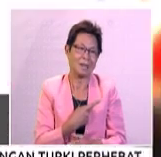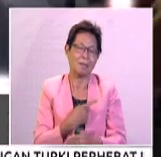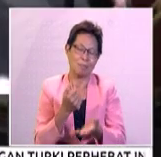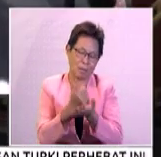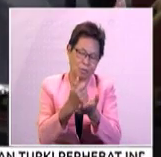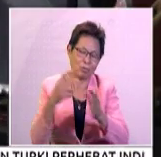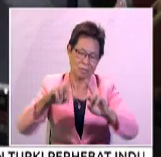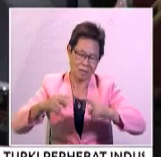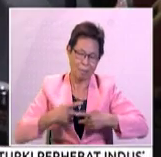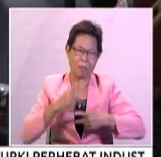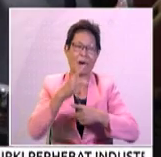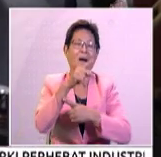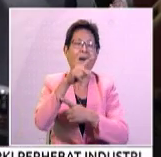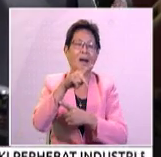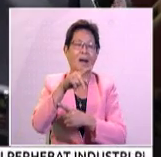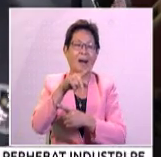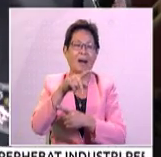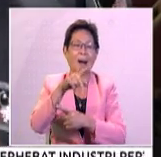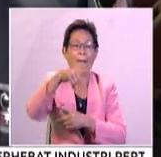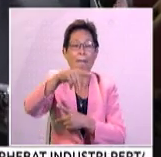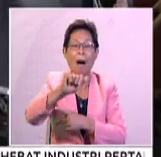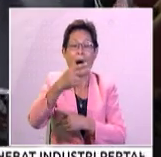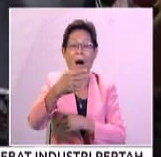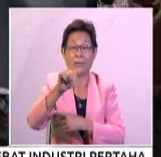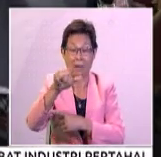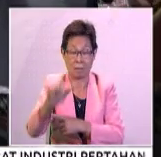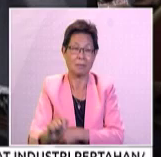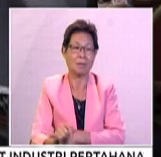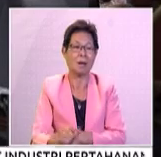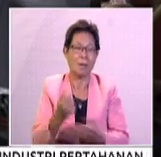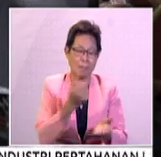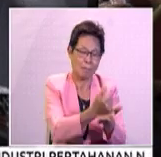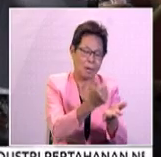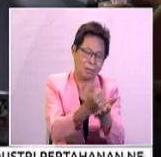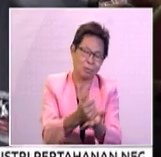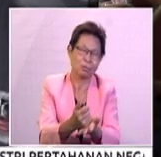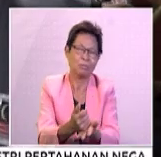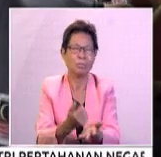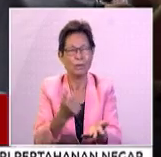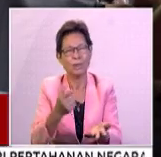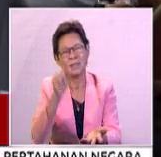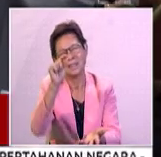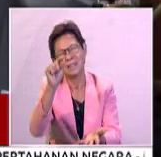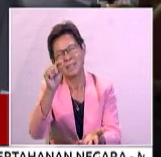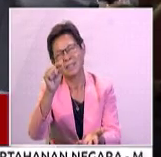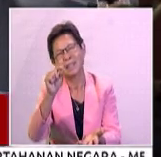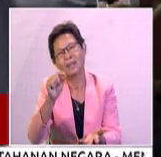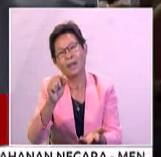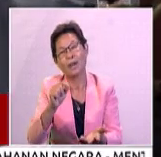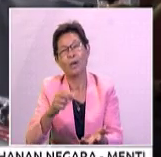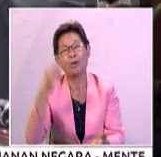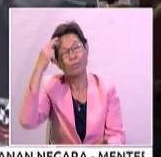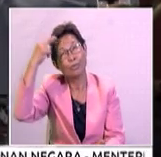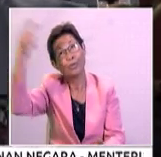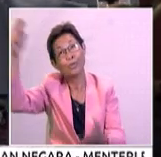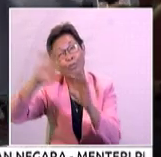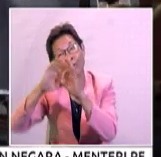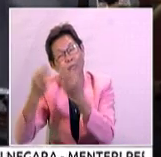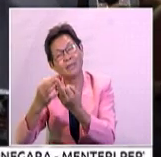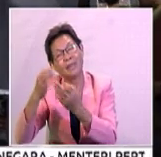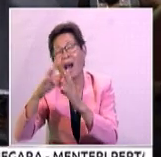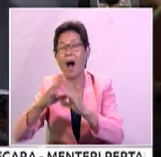lah. Bila kita dapat bantu orang lain sikit sebanyak, dapat menghilangkan rasa kerinduan pada keluarga di tanah